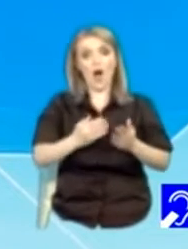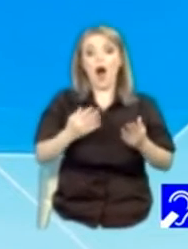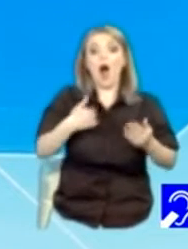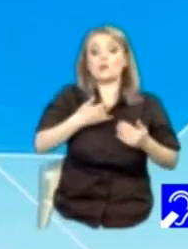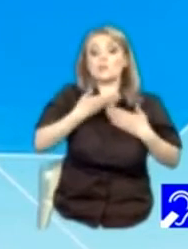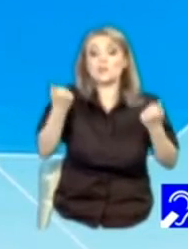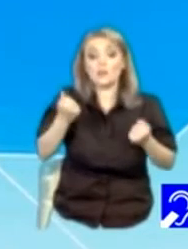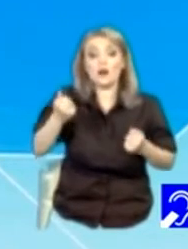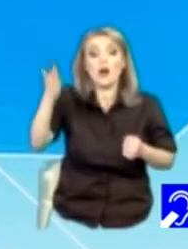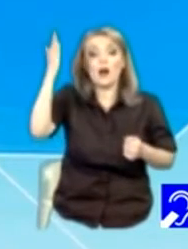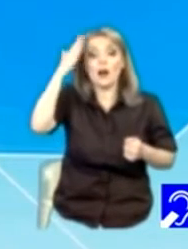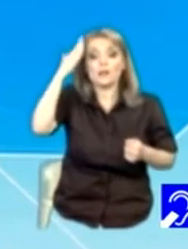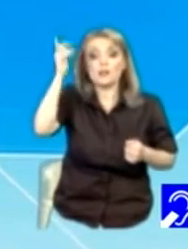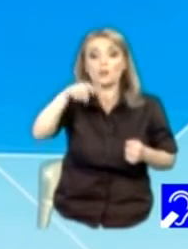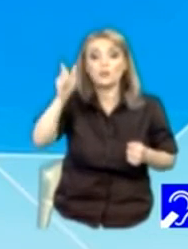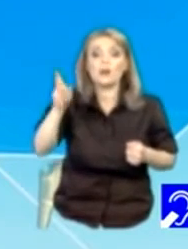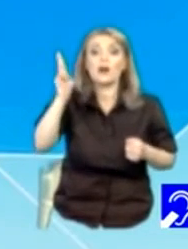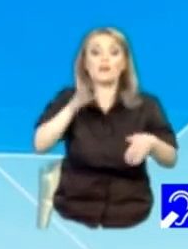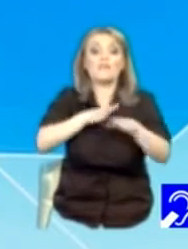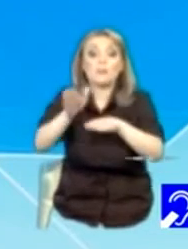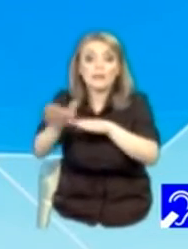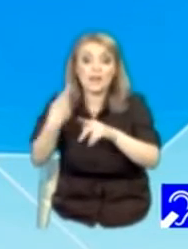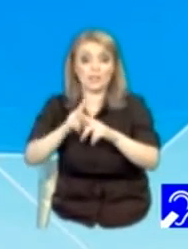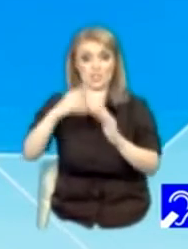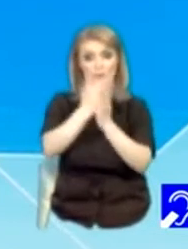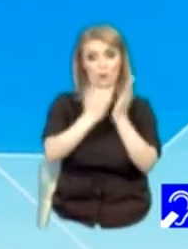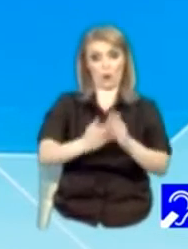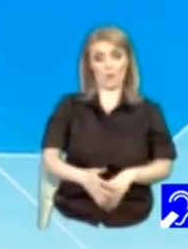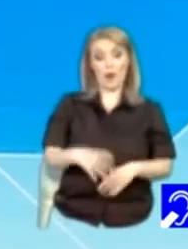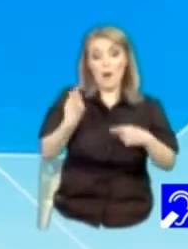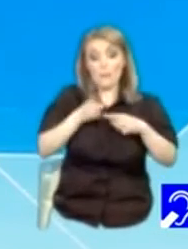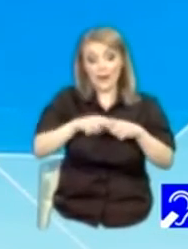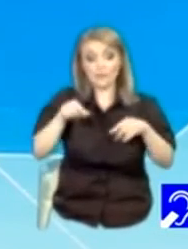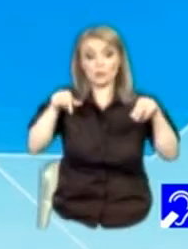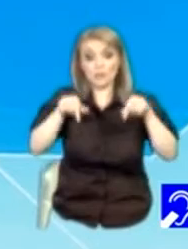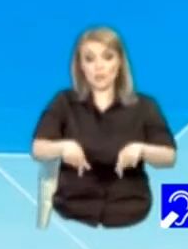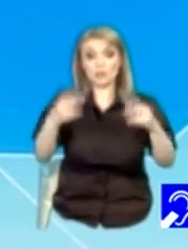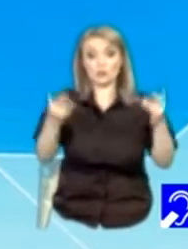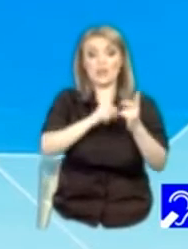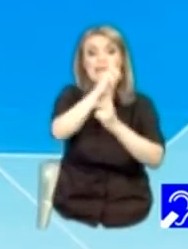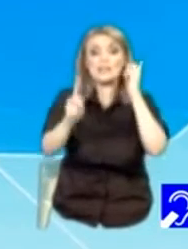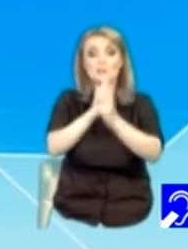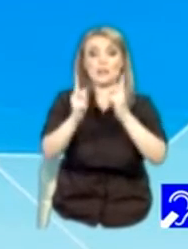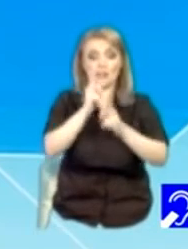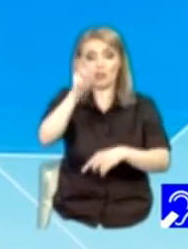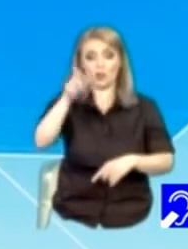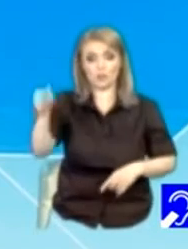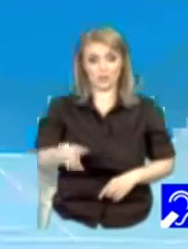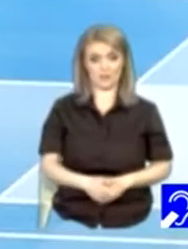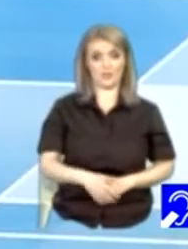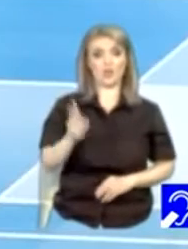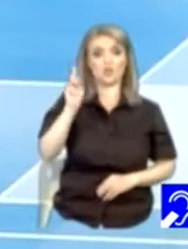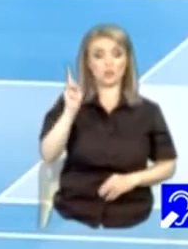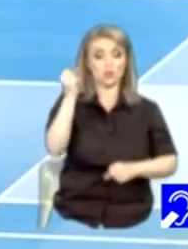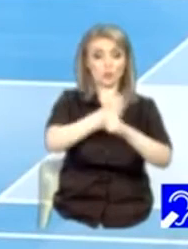implementeze, și de asta este nevoie ca clasa politică din Republica Moldova să fie una dornică, să reprezintă interesul cetățenesc. Aici vă